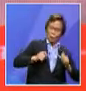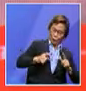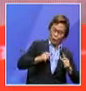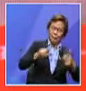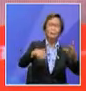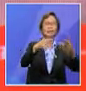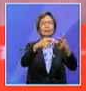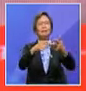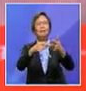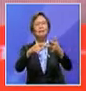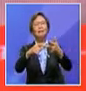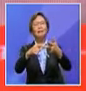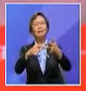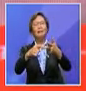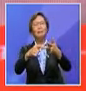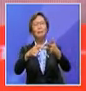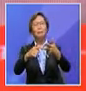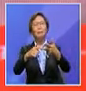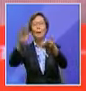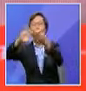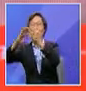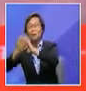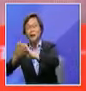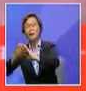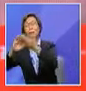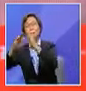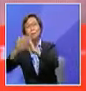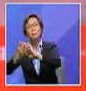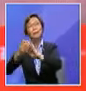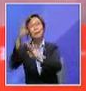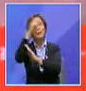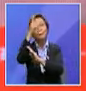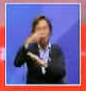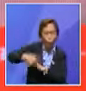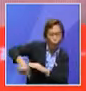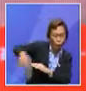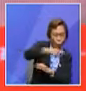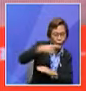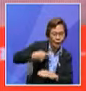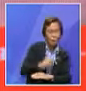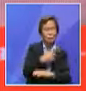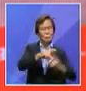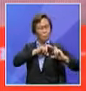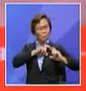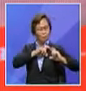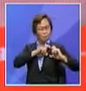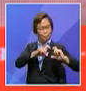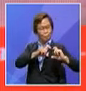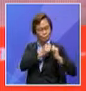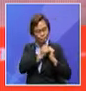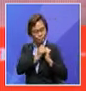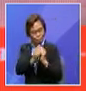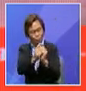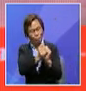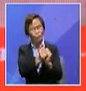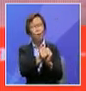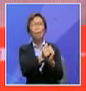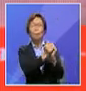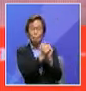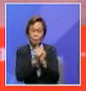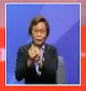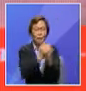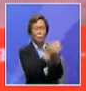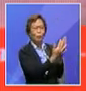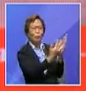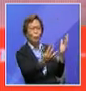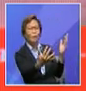swasta, sektor masyarakat sivil. Jadi kita semua harus prihatin bersama-sama dengan frontliners